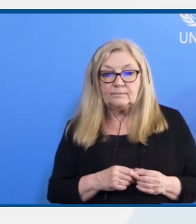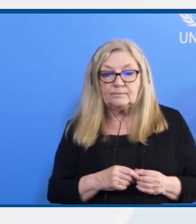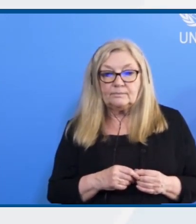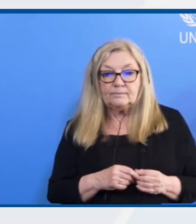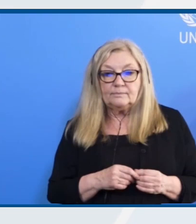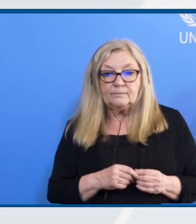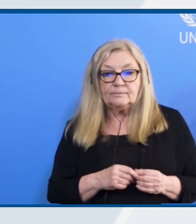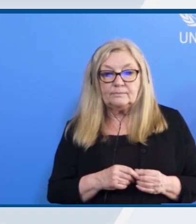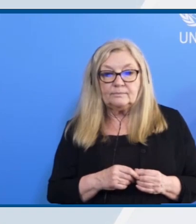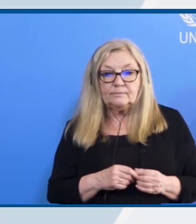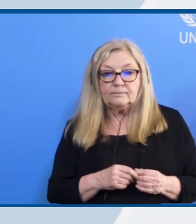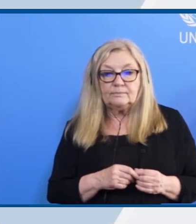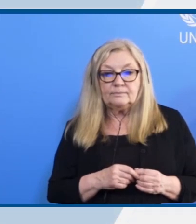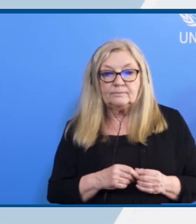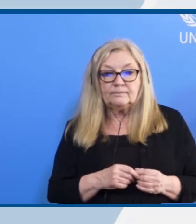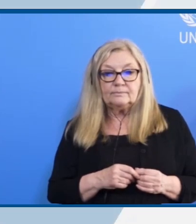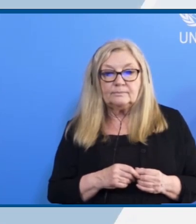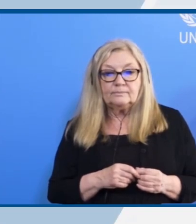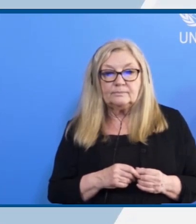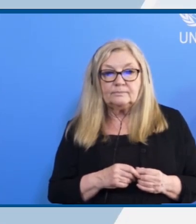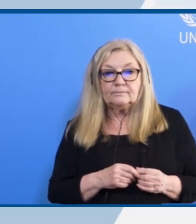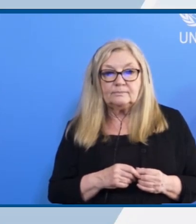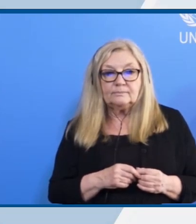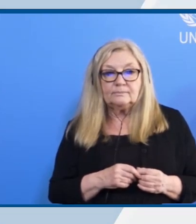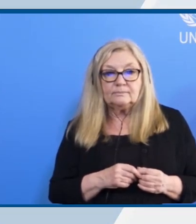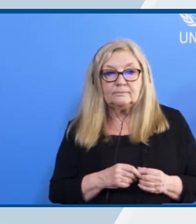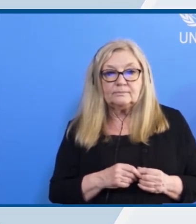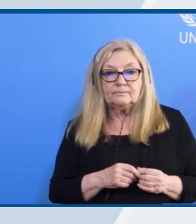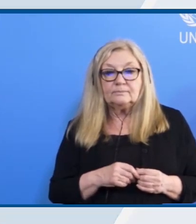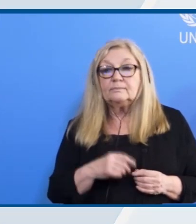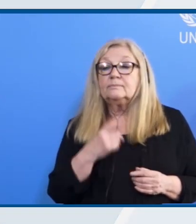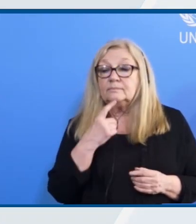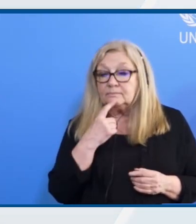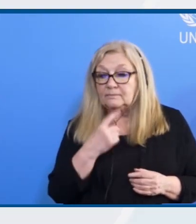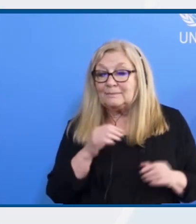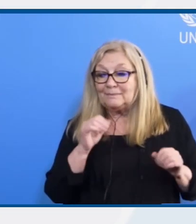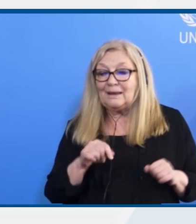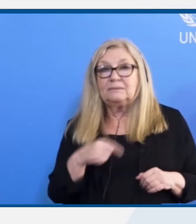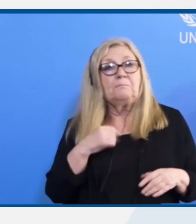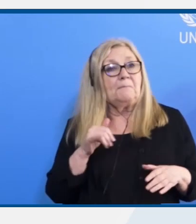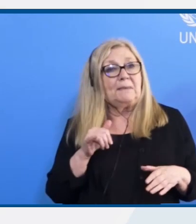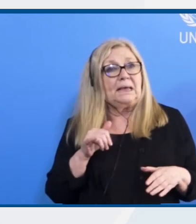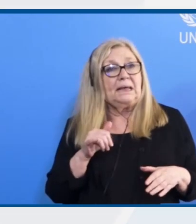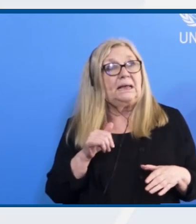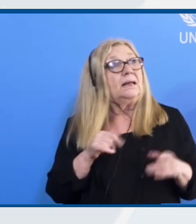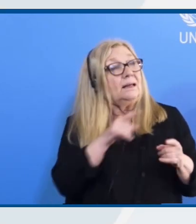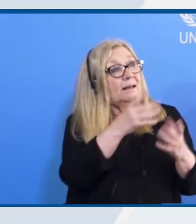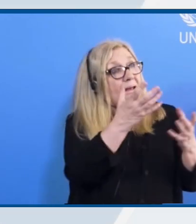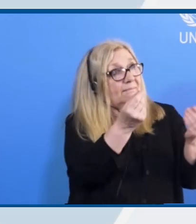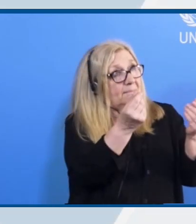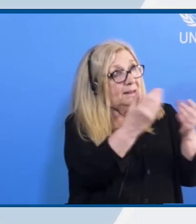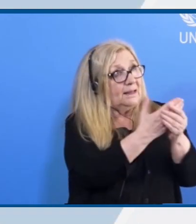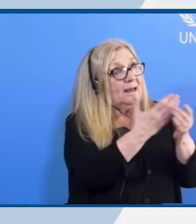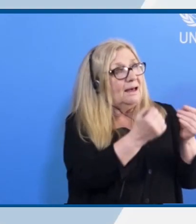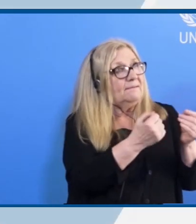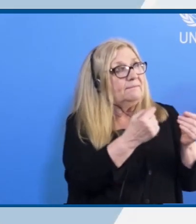तर ह्या लोकांनी की असं एक फंड डिझाईन करायला पाहिजे की ते कम्युनिटीच्या हातात जायला पाहिजे. आणि फंड डिझाईन